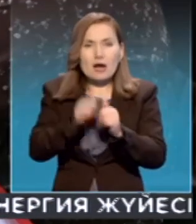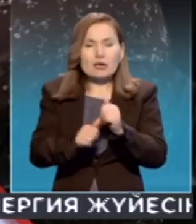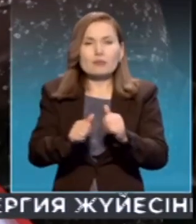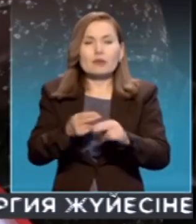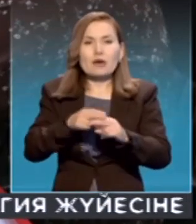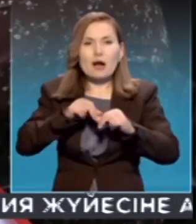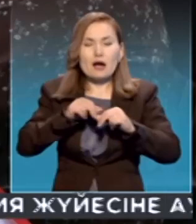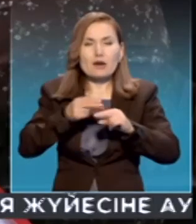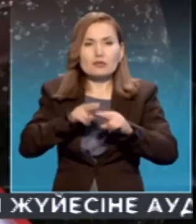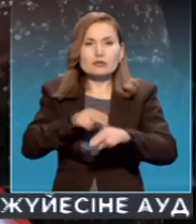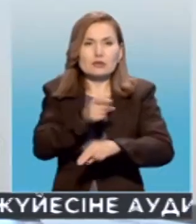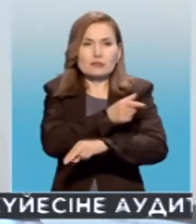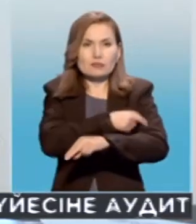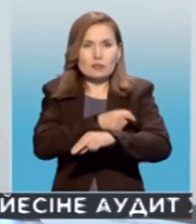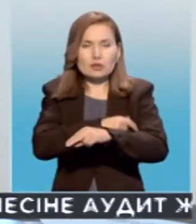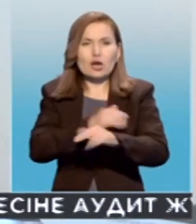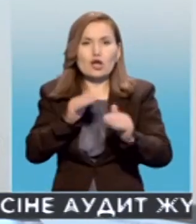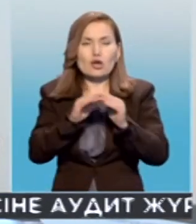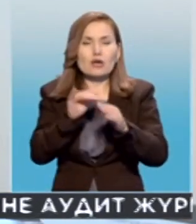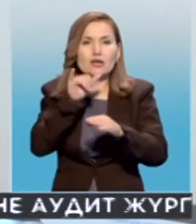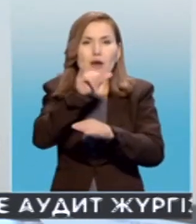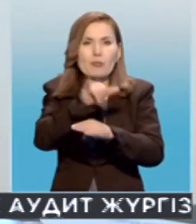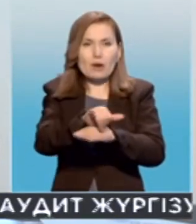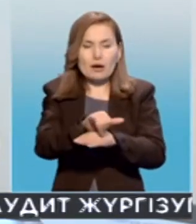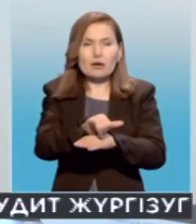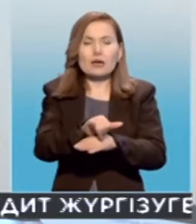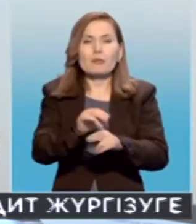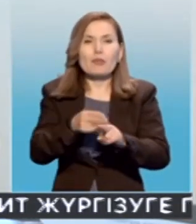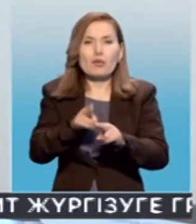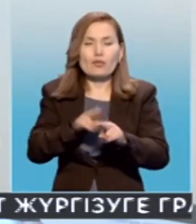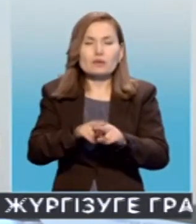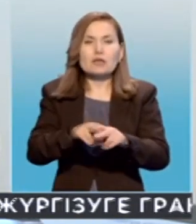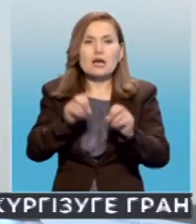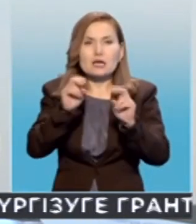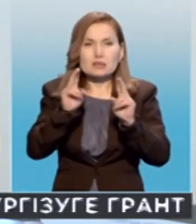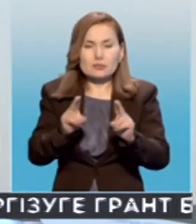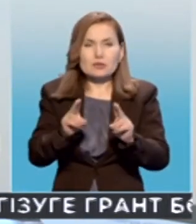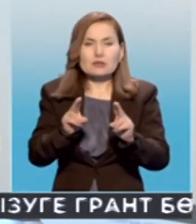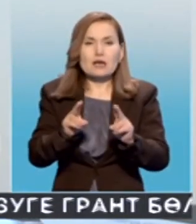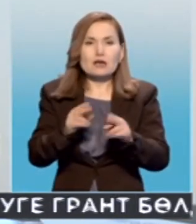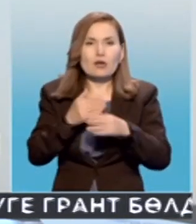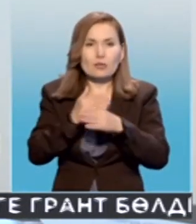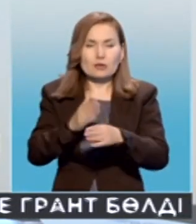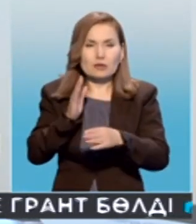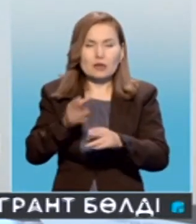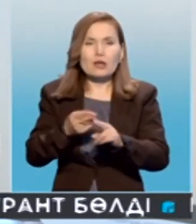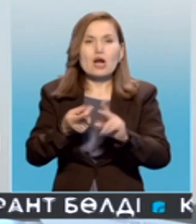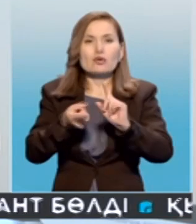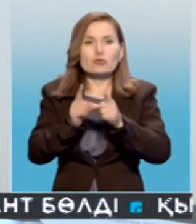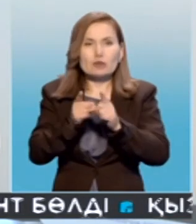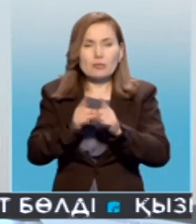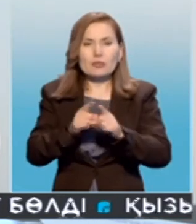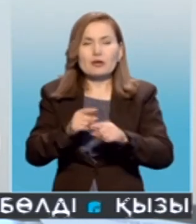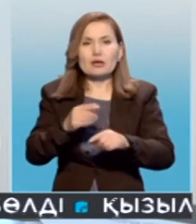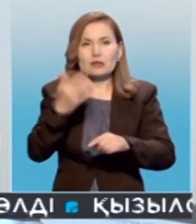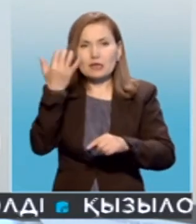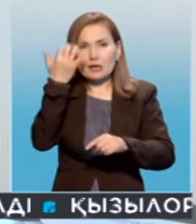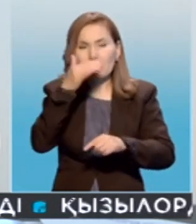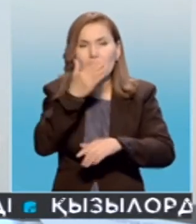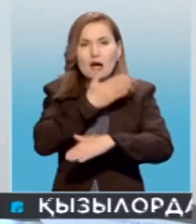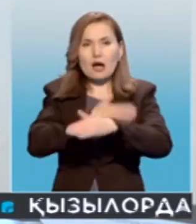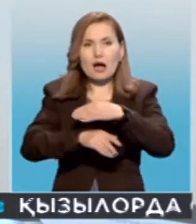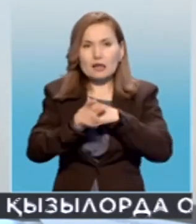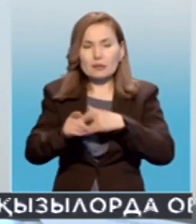дауыс беру құқығына ие. Көзі көрмейтін азаматтар үшін трафареттер және сурдо переводтар және аудио дискілер